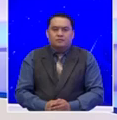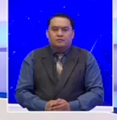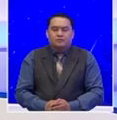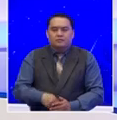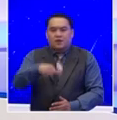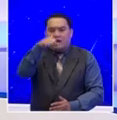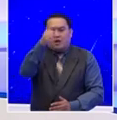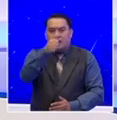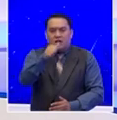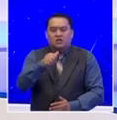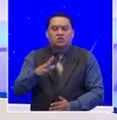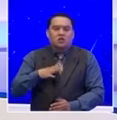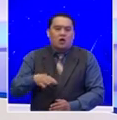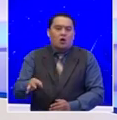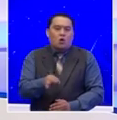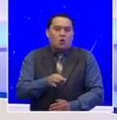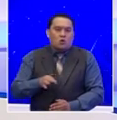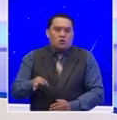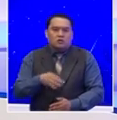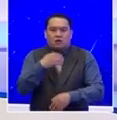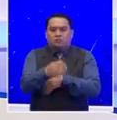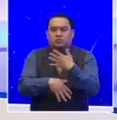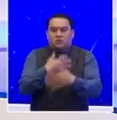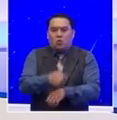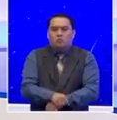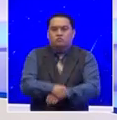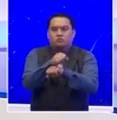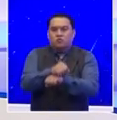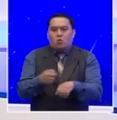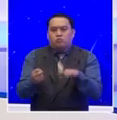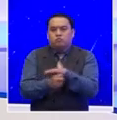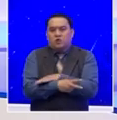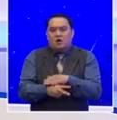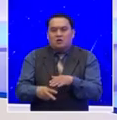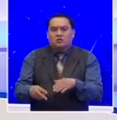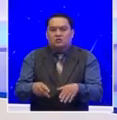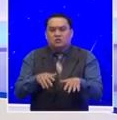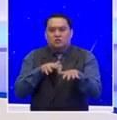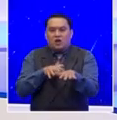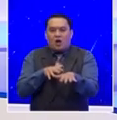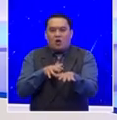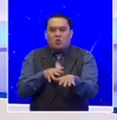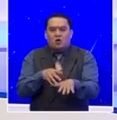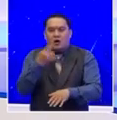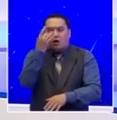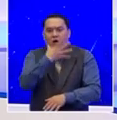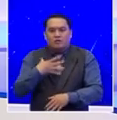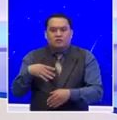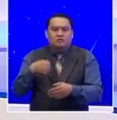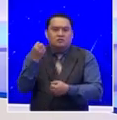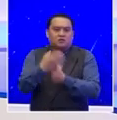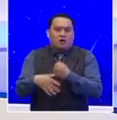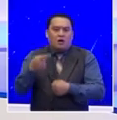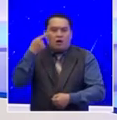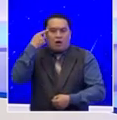На греческом острове Хиос вспыхнули беспорядки в одном из лагерей для беженцев. Группа агрессивно настроенных людей из стран Африки и Центральной